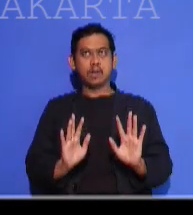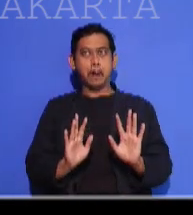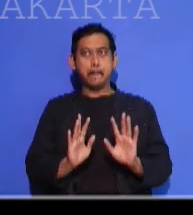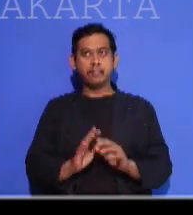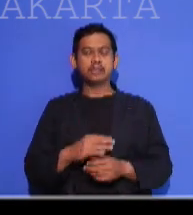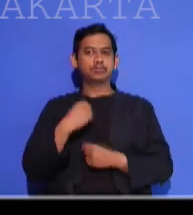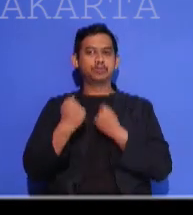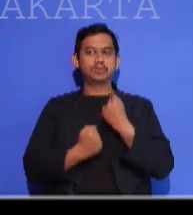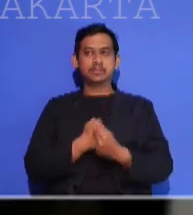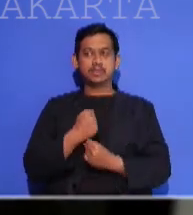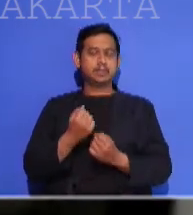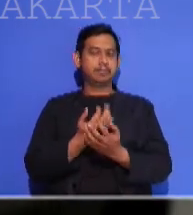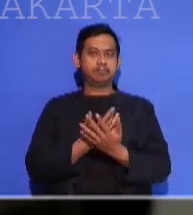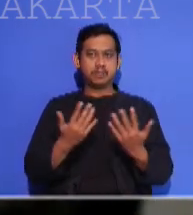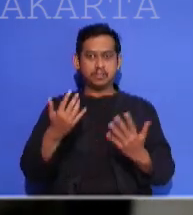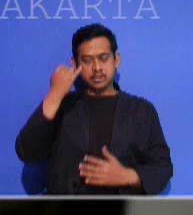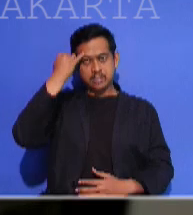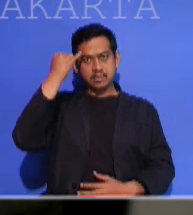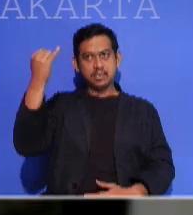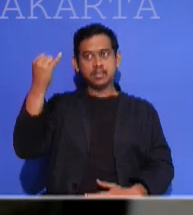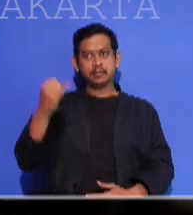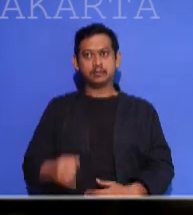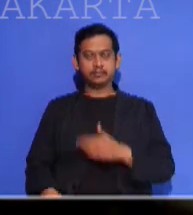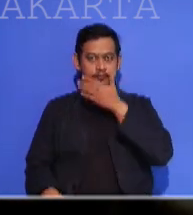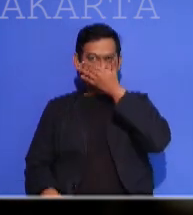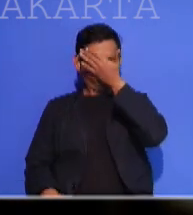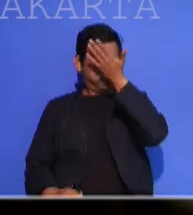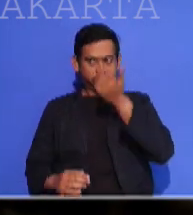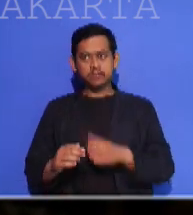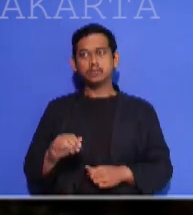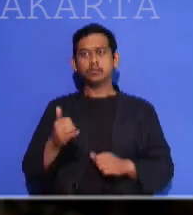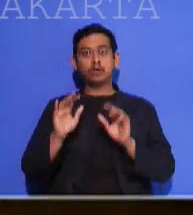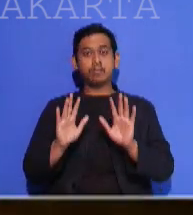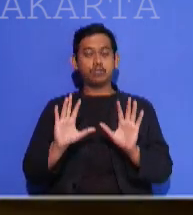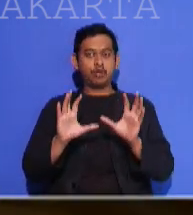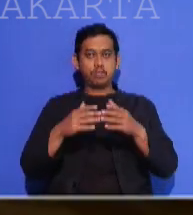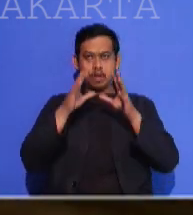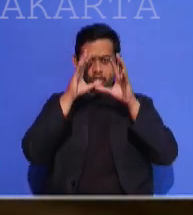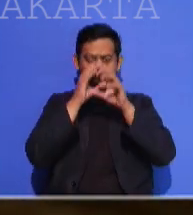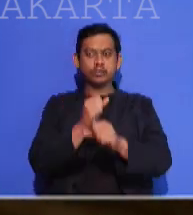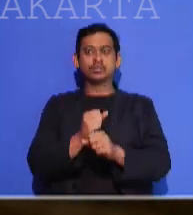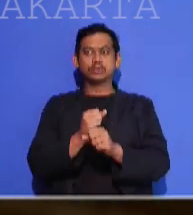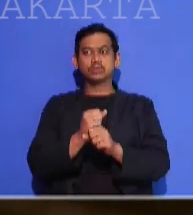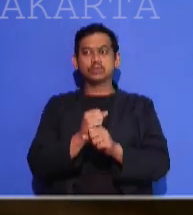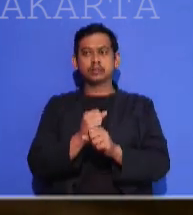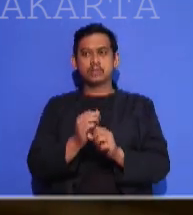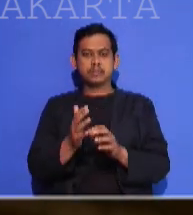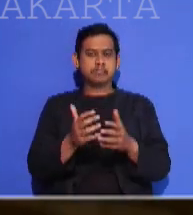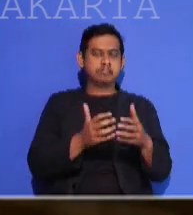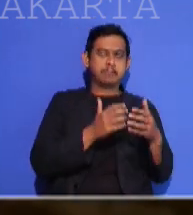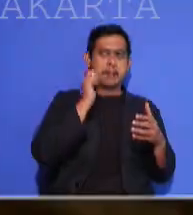inisiatif masyarakat di Jogja juga banyak kelompok yang fokus dengan isu-isu Marginal seperti perempuan dan